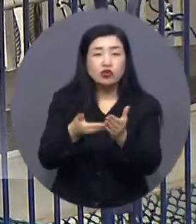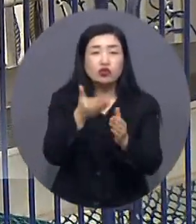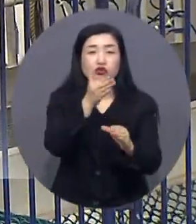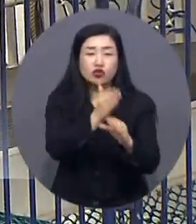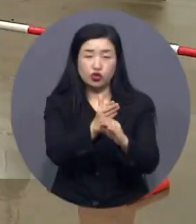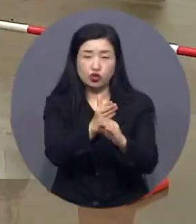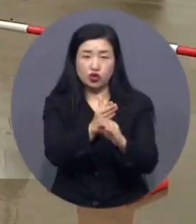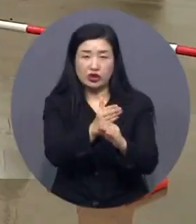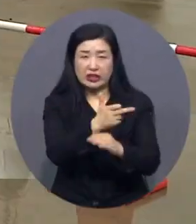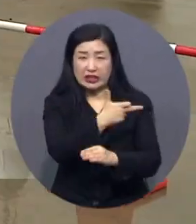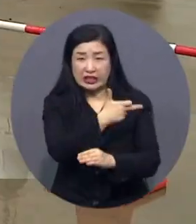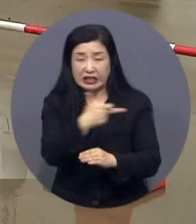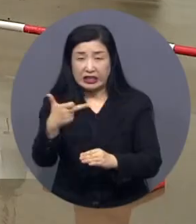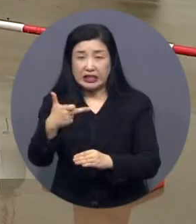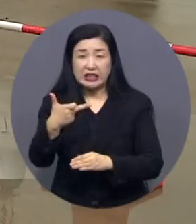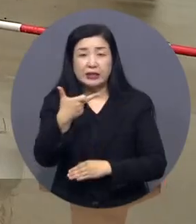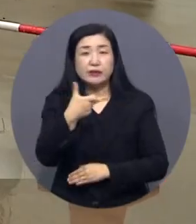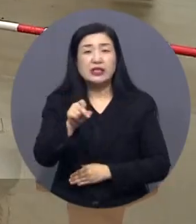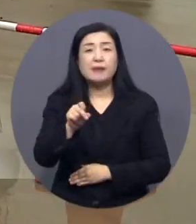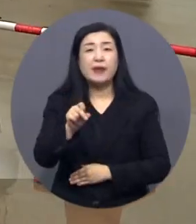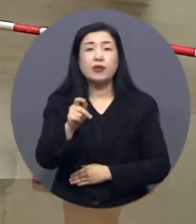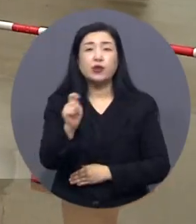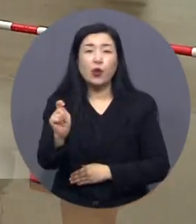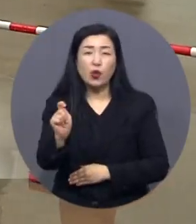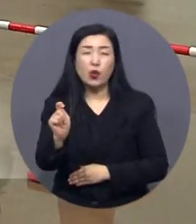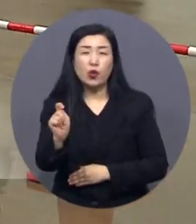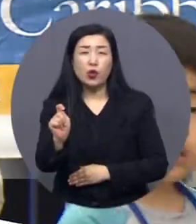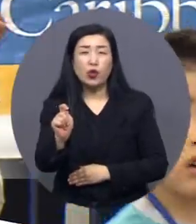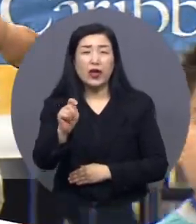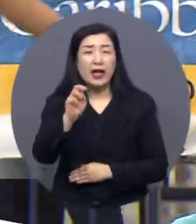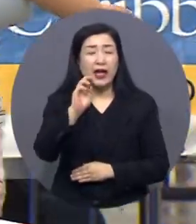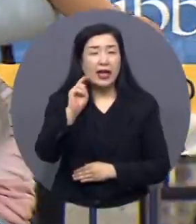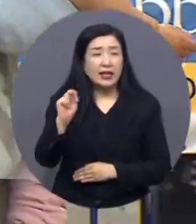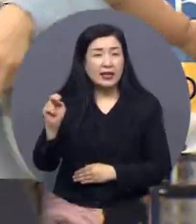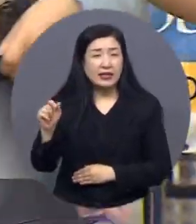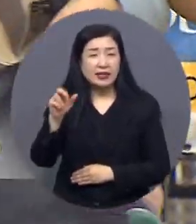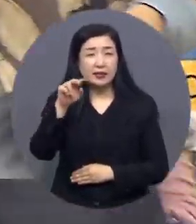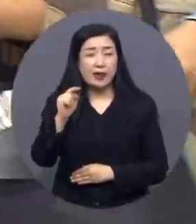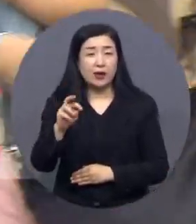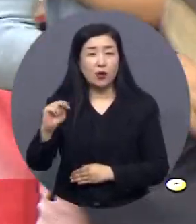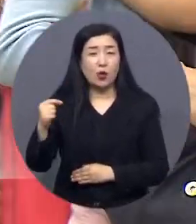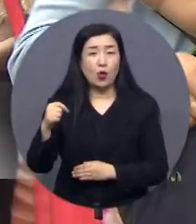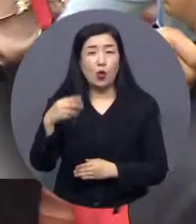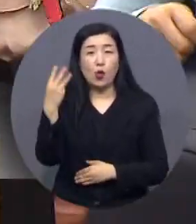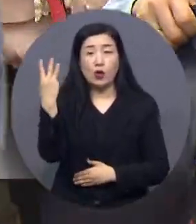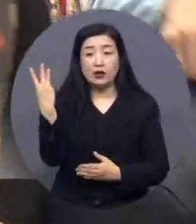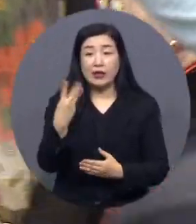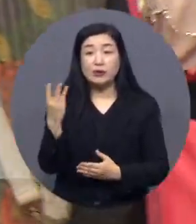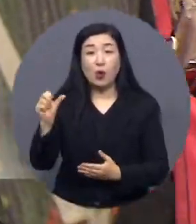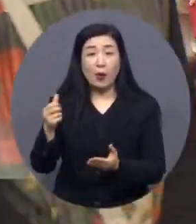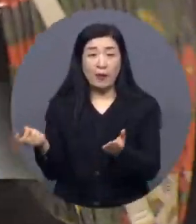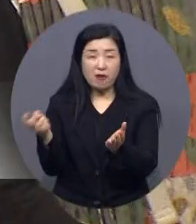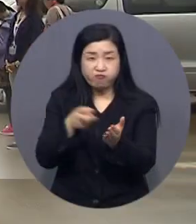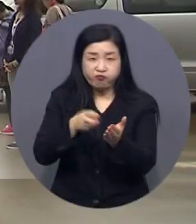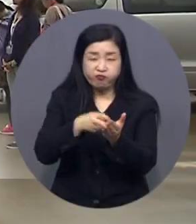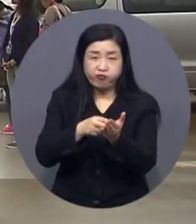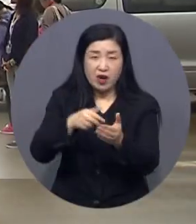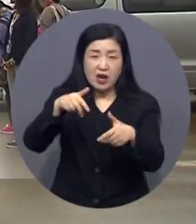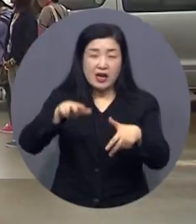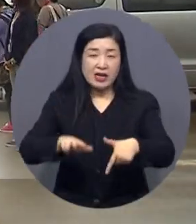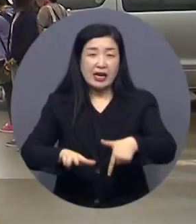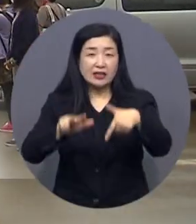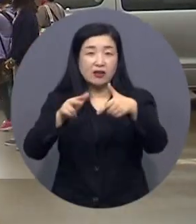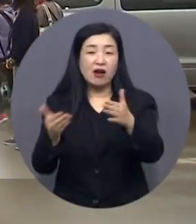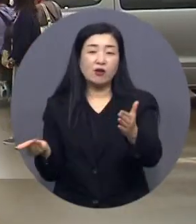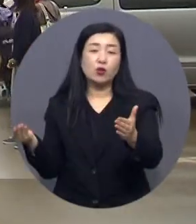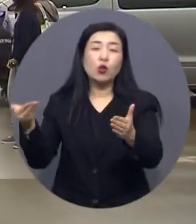가운데 가장 큰 17만 톤급 MSC 벨리시마호가 3,500명을 싣고 강정항에